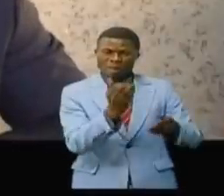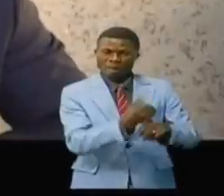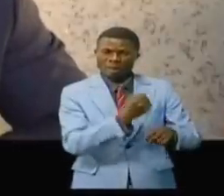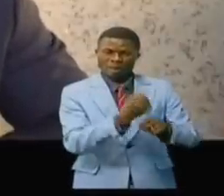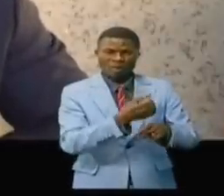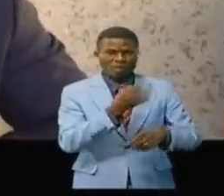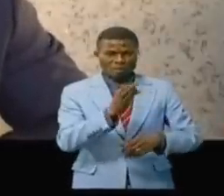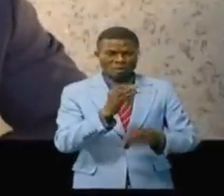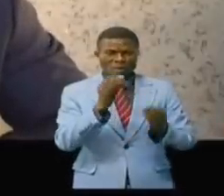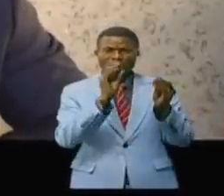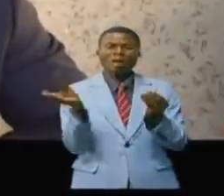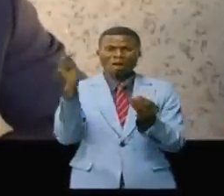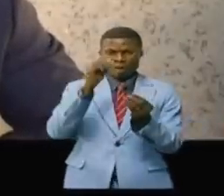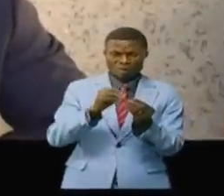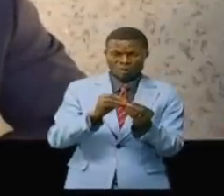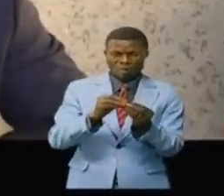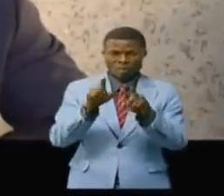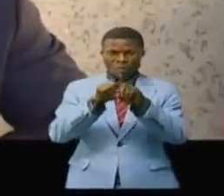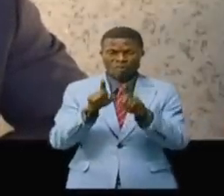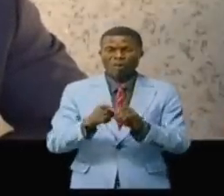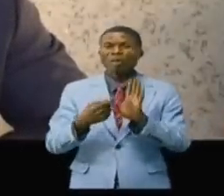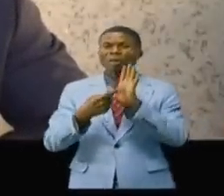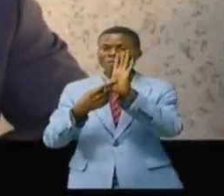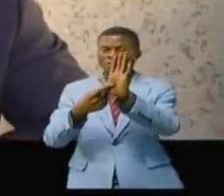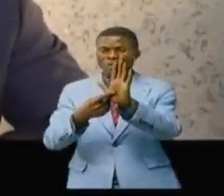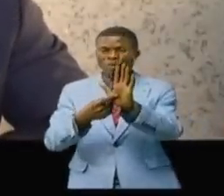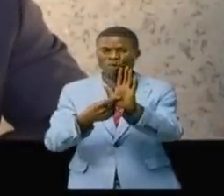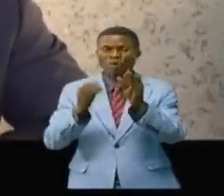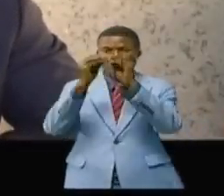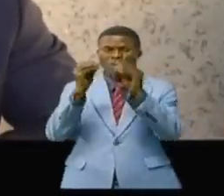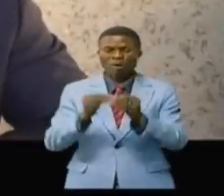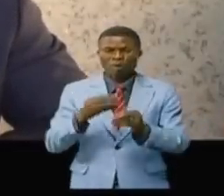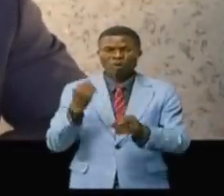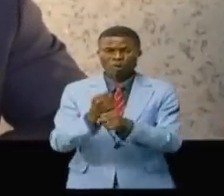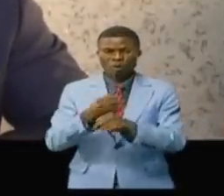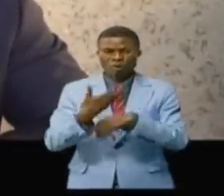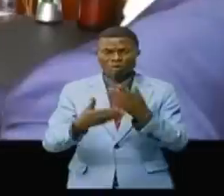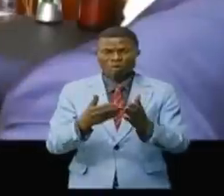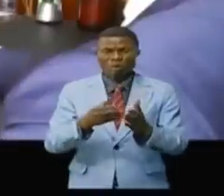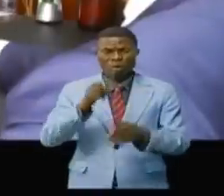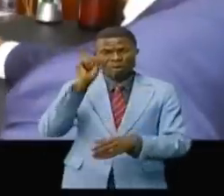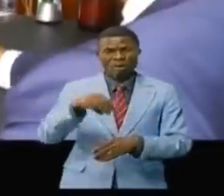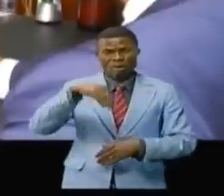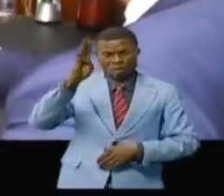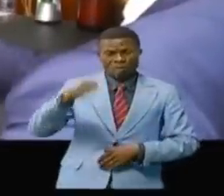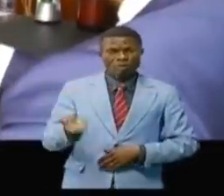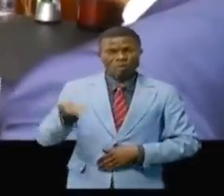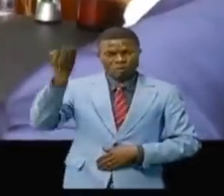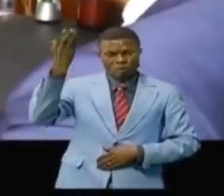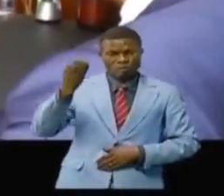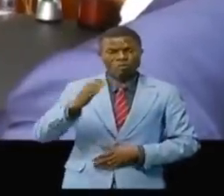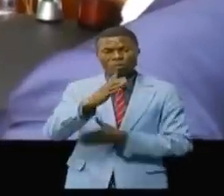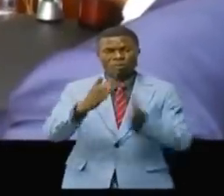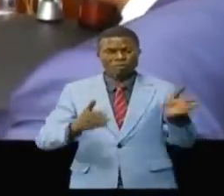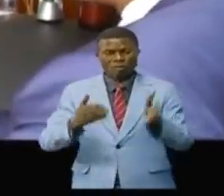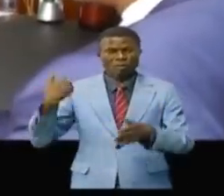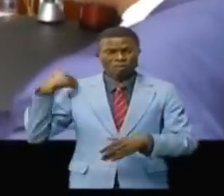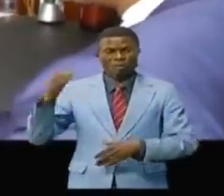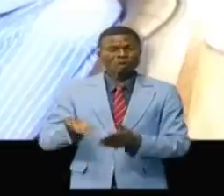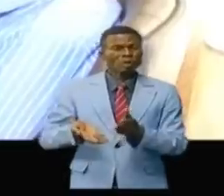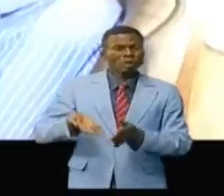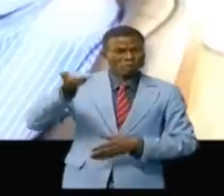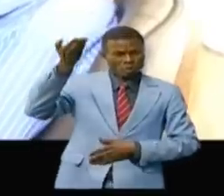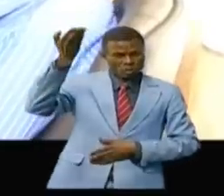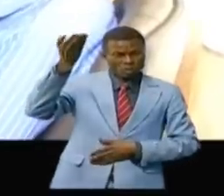être comptabilisée et indiquer un taux de réalisation au-delà de 100%. Aujourd'hui, les recettes sont largement